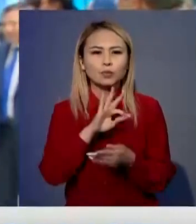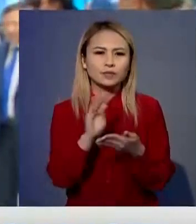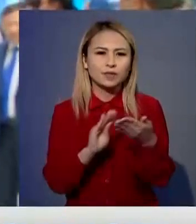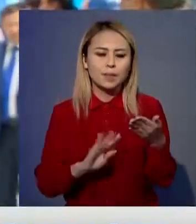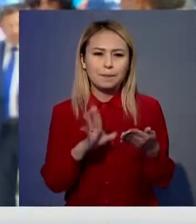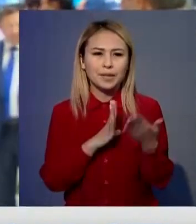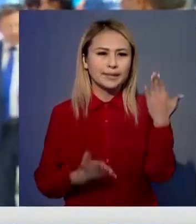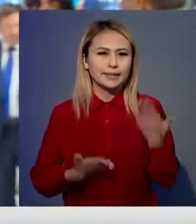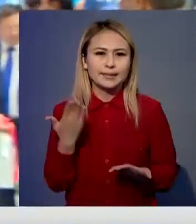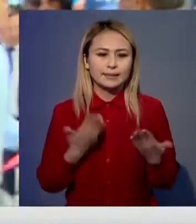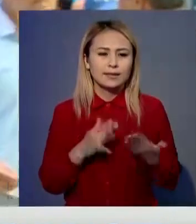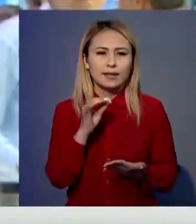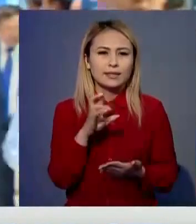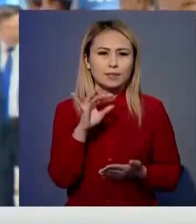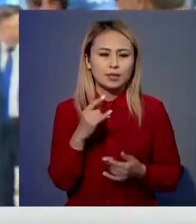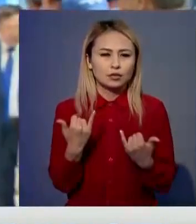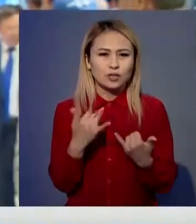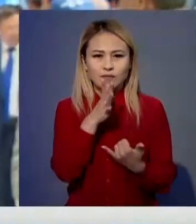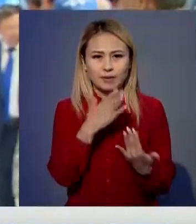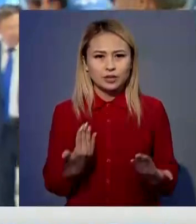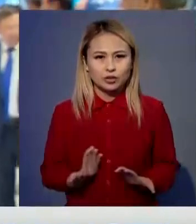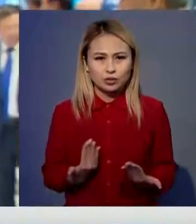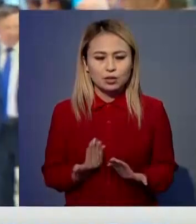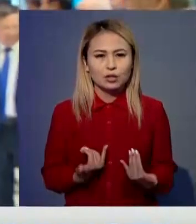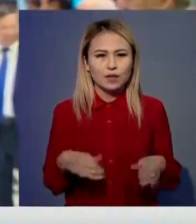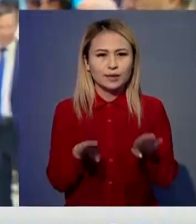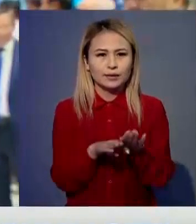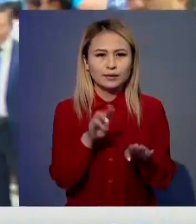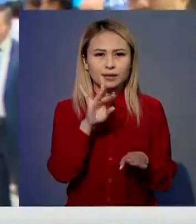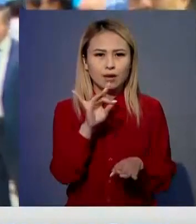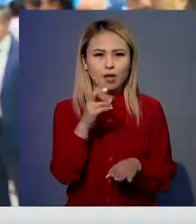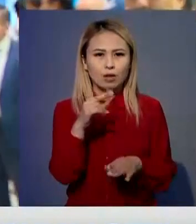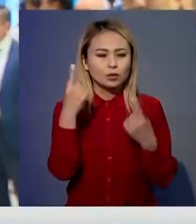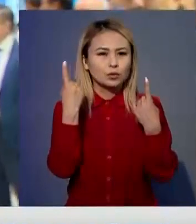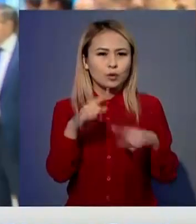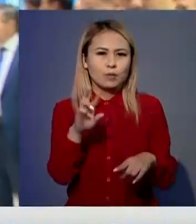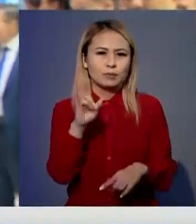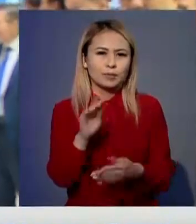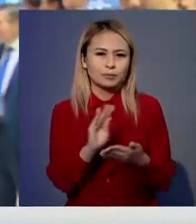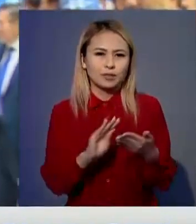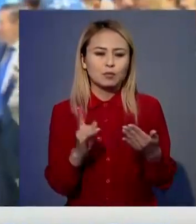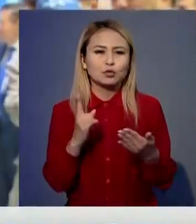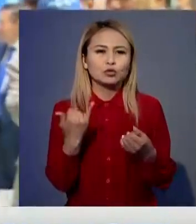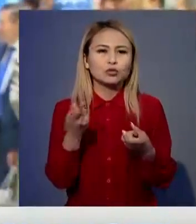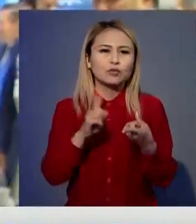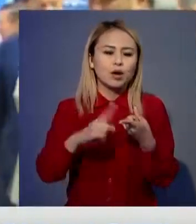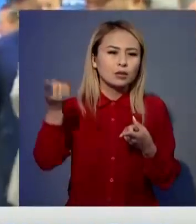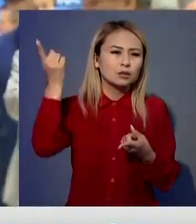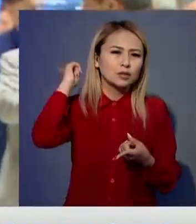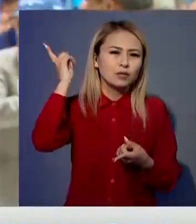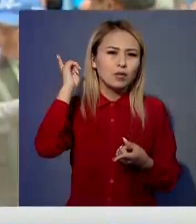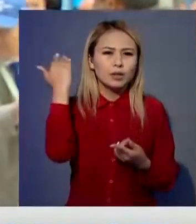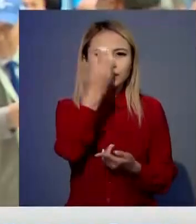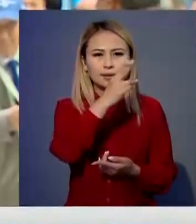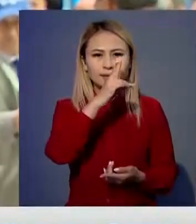Егер Ілияс Есенберлин біздің заманымызда өмір сүрсе, бұл трилогияны басқаша жазушы еді. Себебі ол кезде кеңес